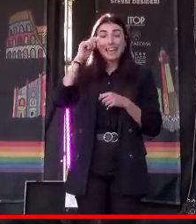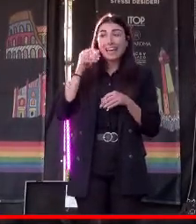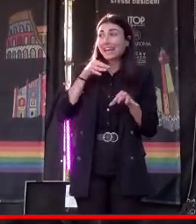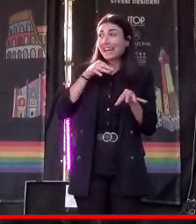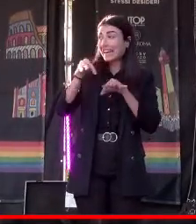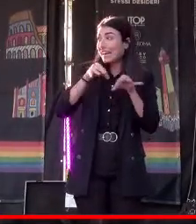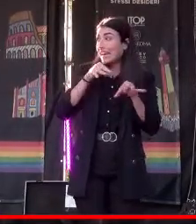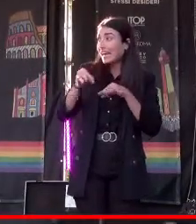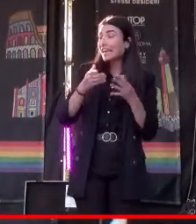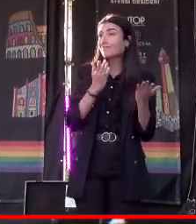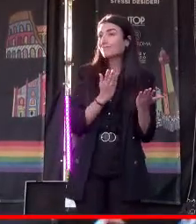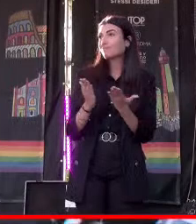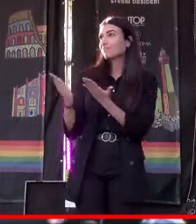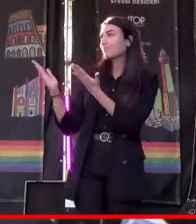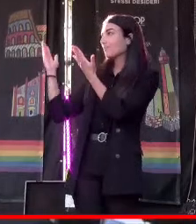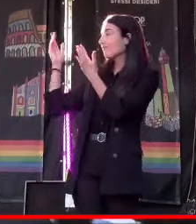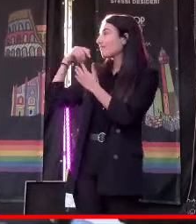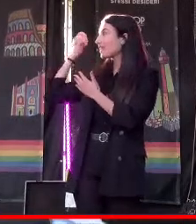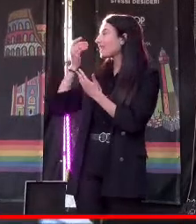onda il contributo.